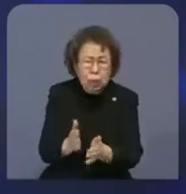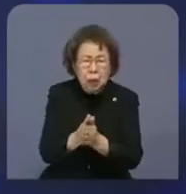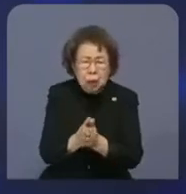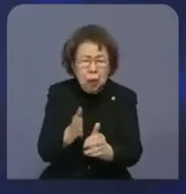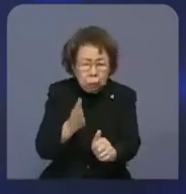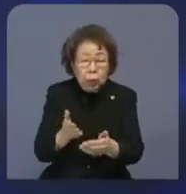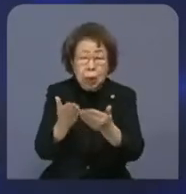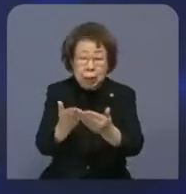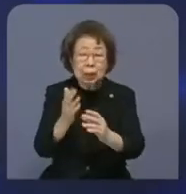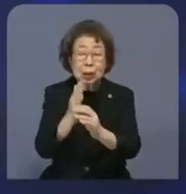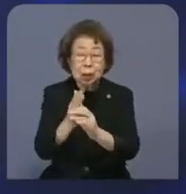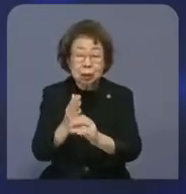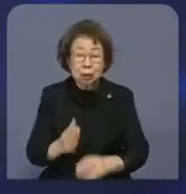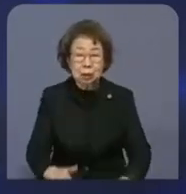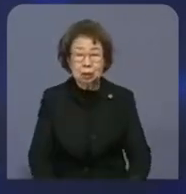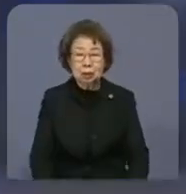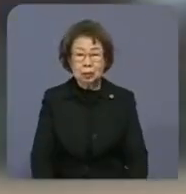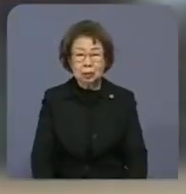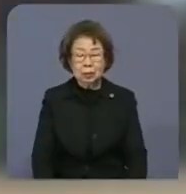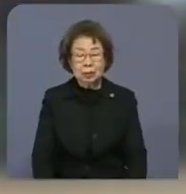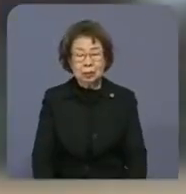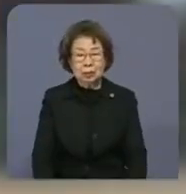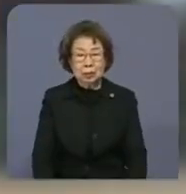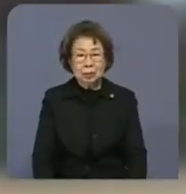김계희 기자가 보도합니다.